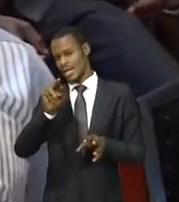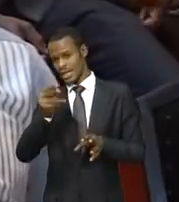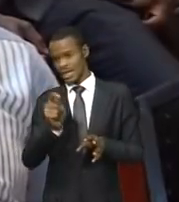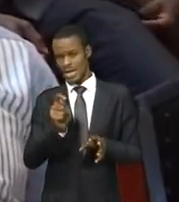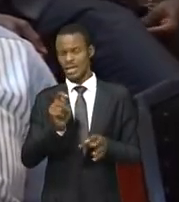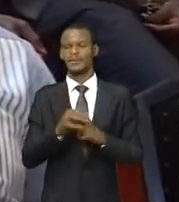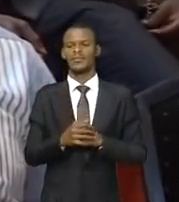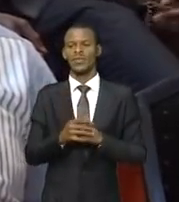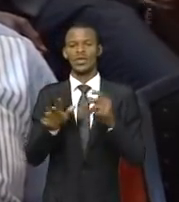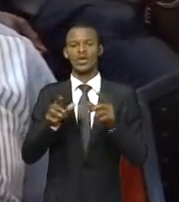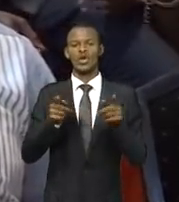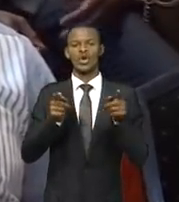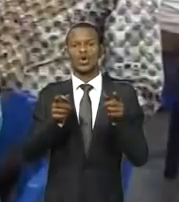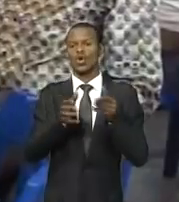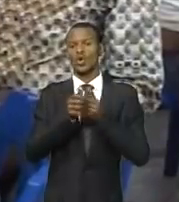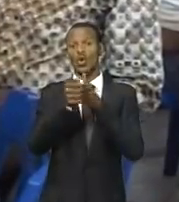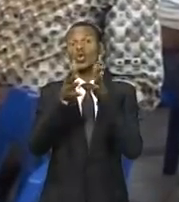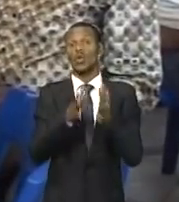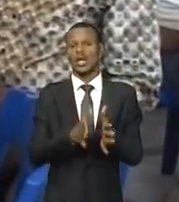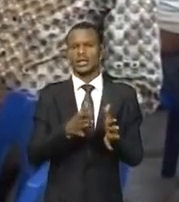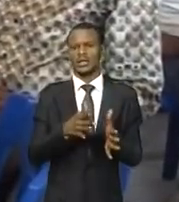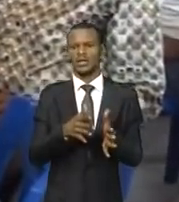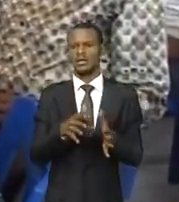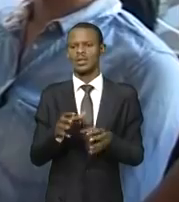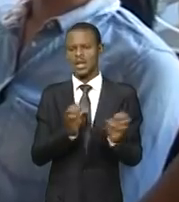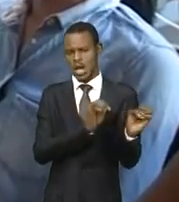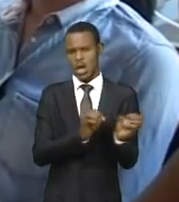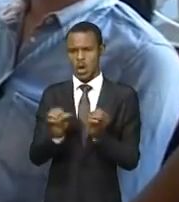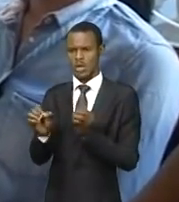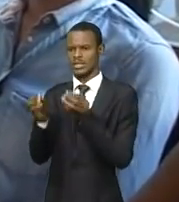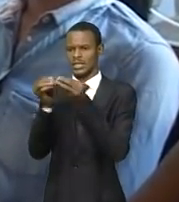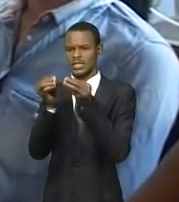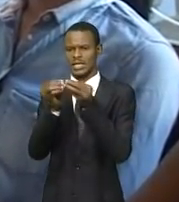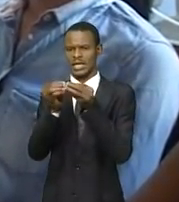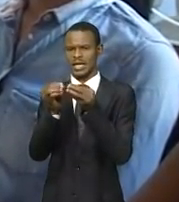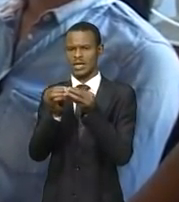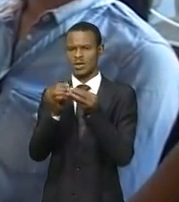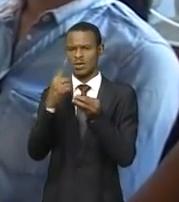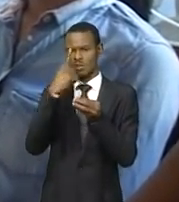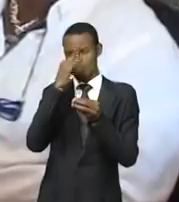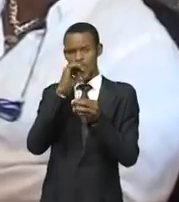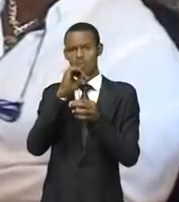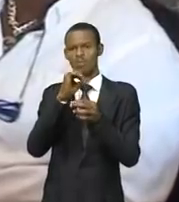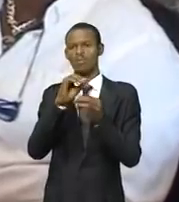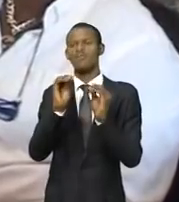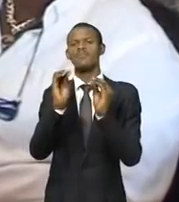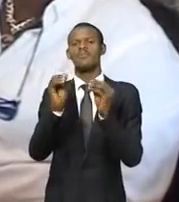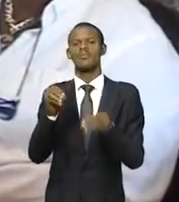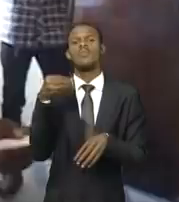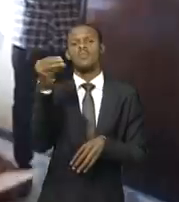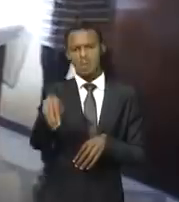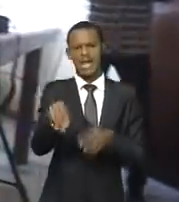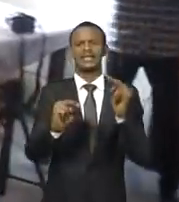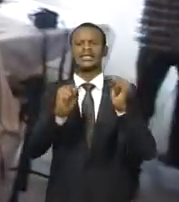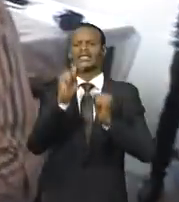Ngoyoua Bingelengele, à organiser une session de mise à niveau des leaders de Kinshasa. C'est sur les leadership et les